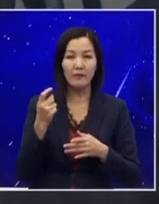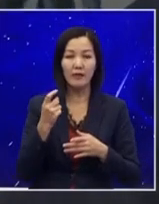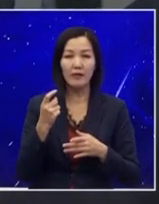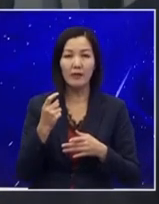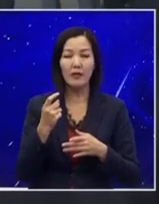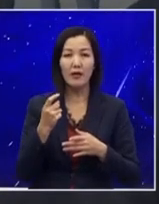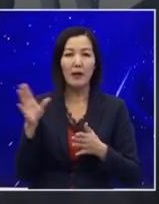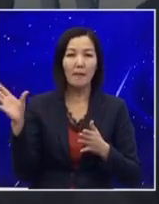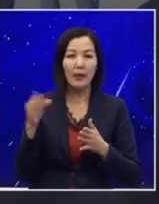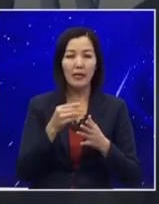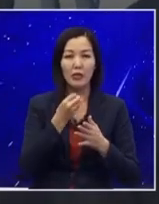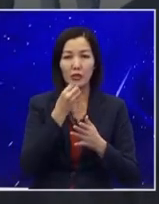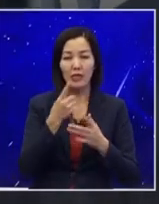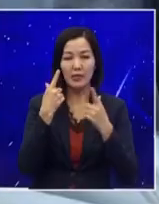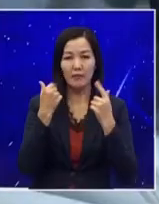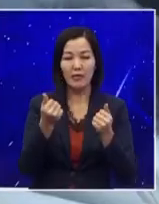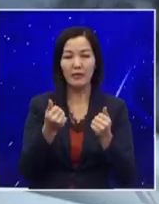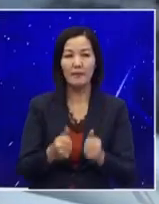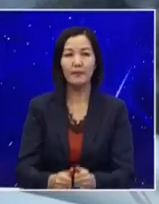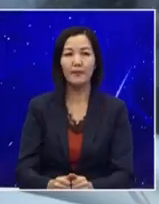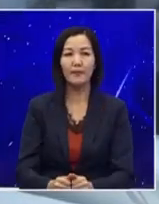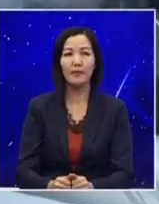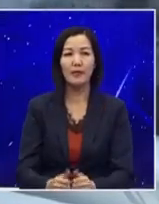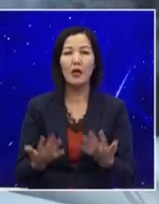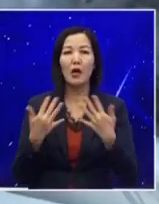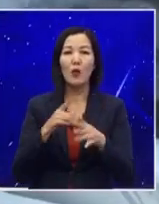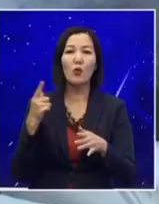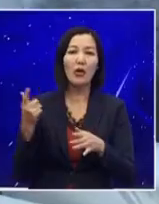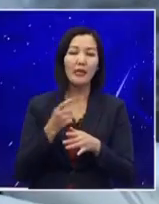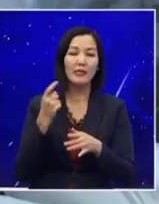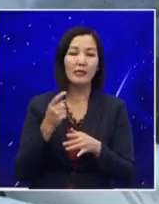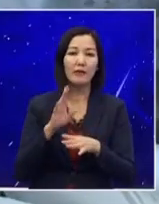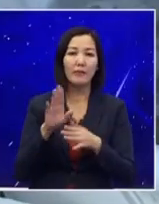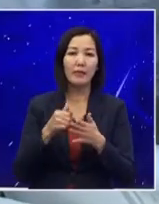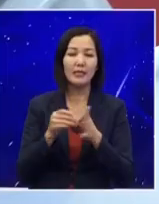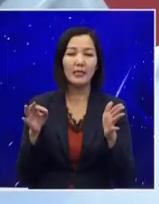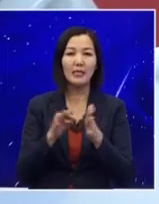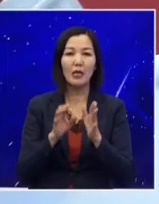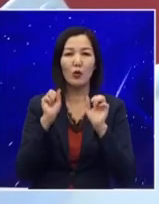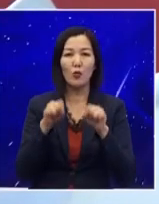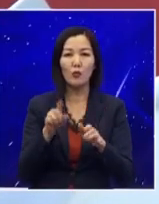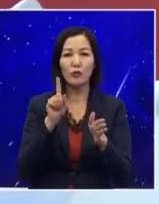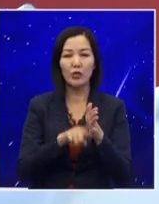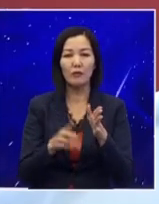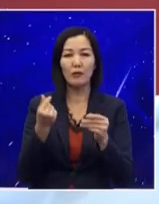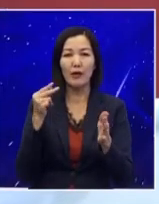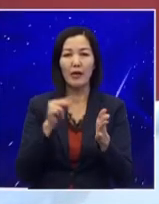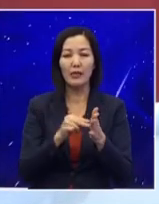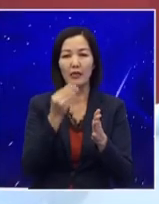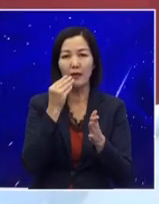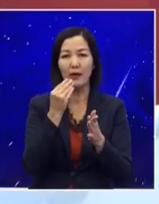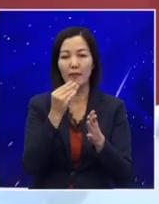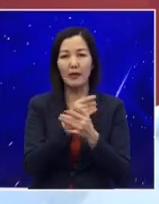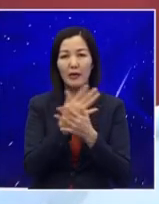таниды және де арғашанда күтеді. Ауыл шаруашылығы жәрменкесінің басты мақсаты қалалықтарды қолжетімді бағада сапалы өніммен қамтамасыз